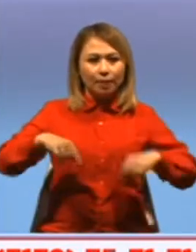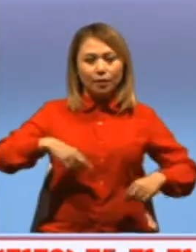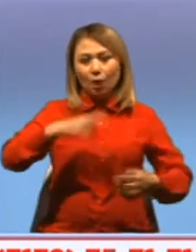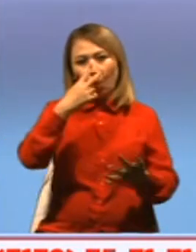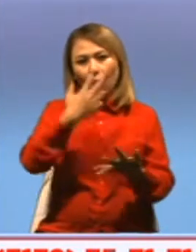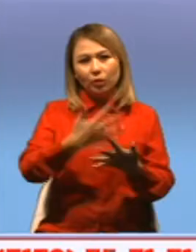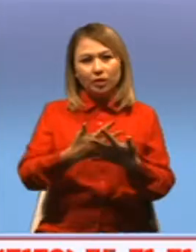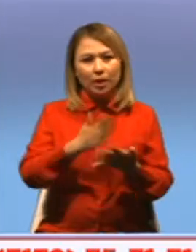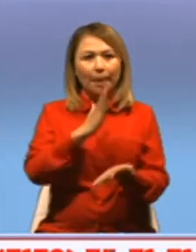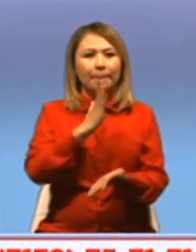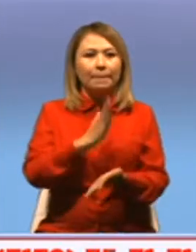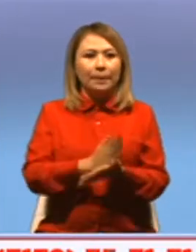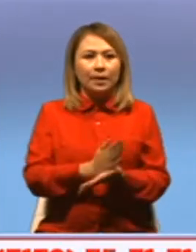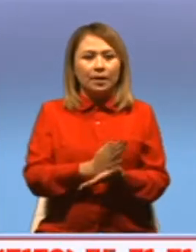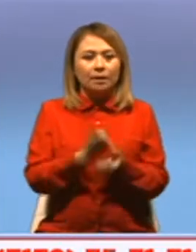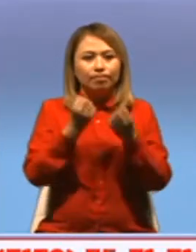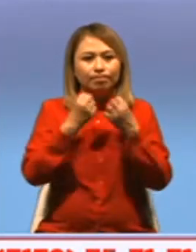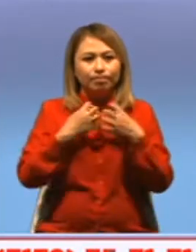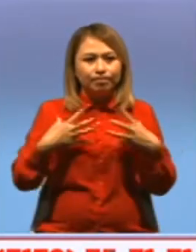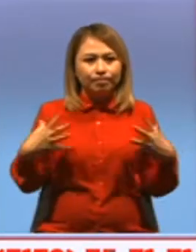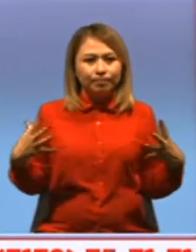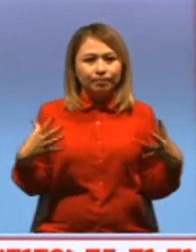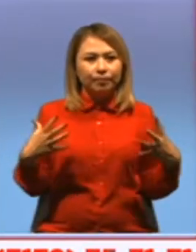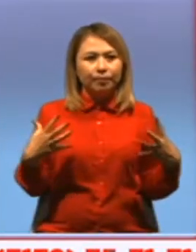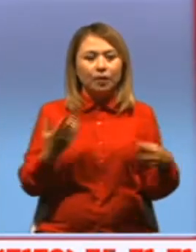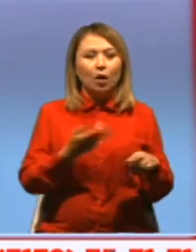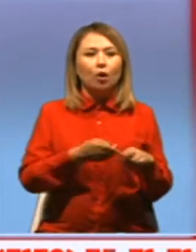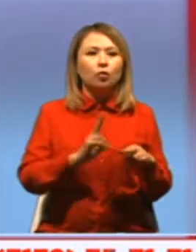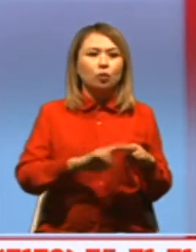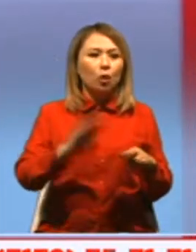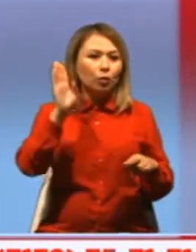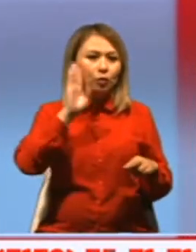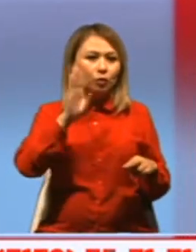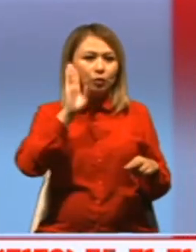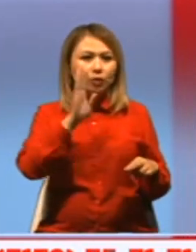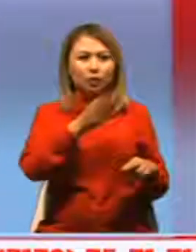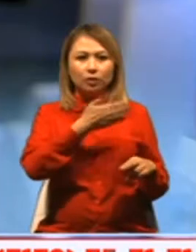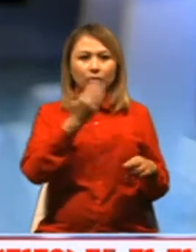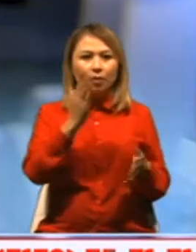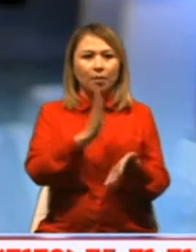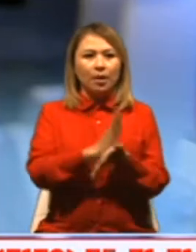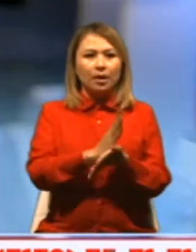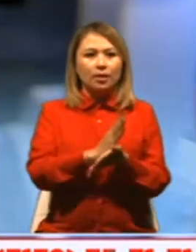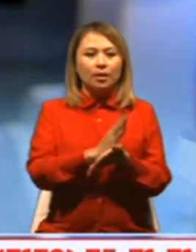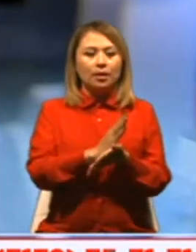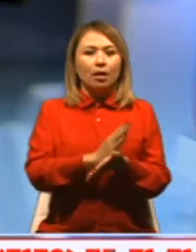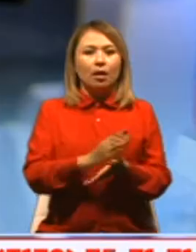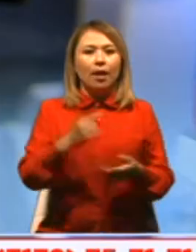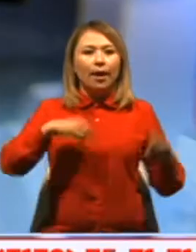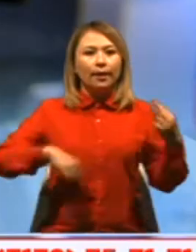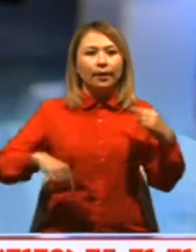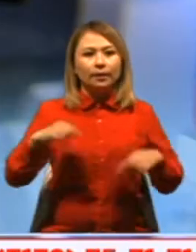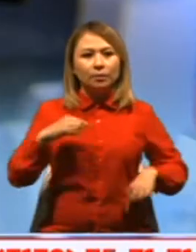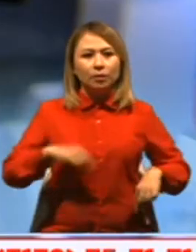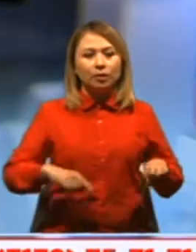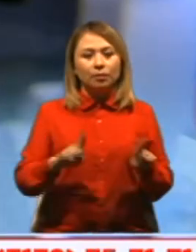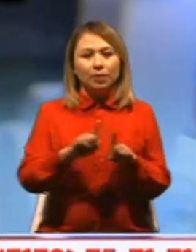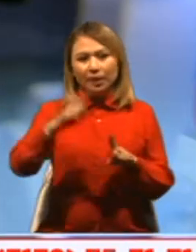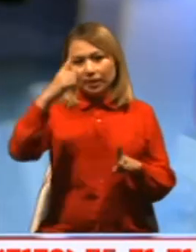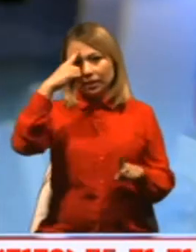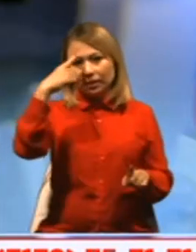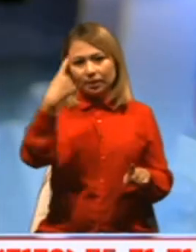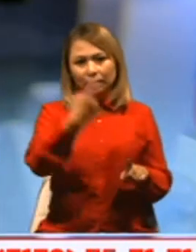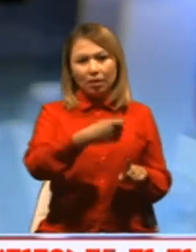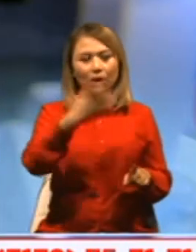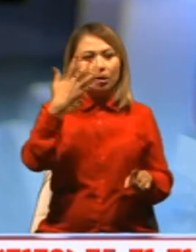көре бастаймыз. Сусыздану. Сынып жүреміз, иә. Мысалы, сусызданудың өзінің белгілері бар. Яғни біздің организмге бір сигнал келеді. Ол